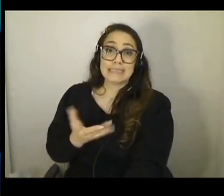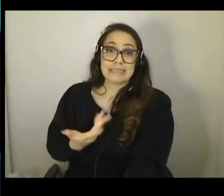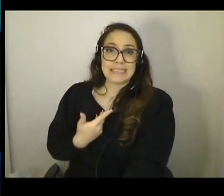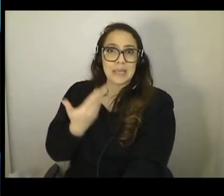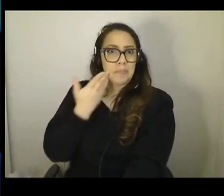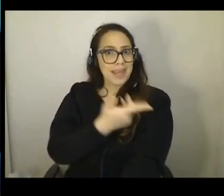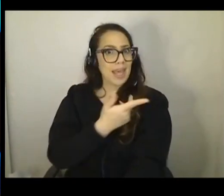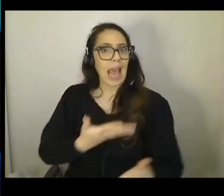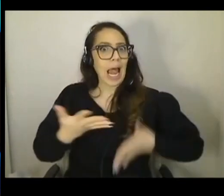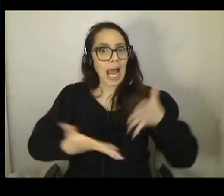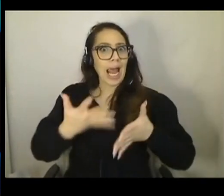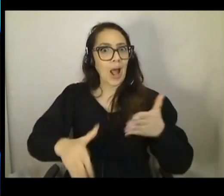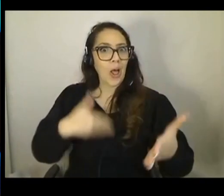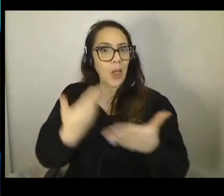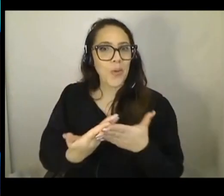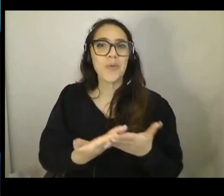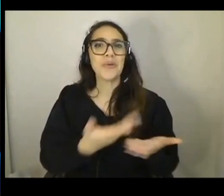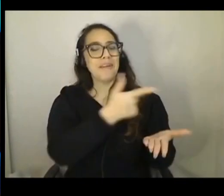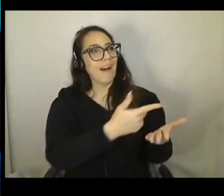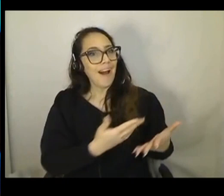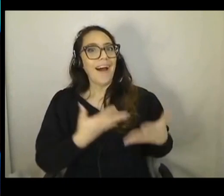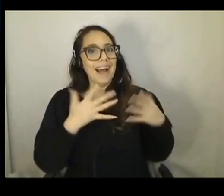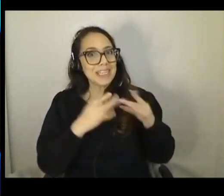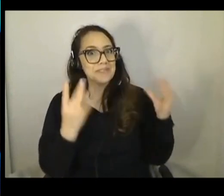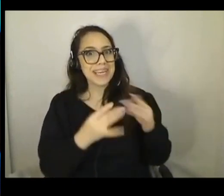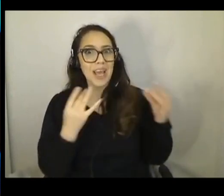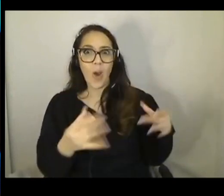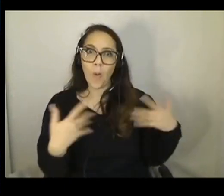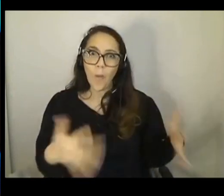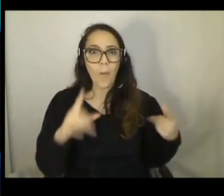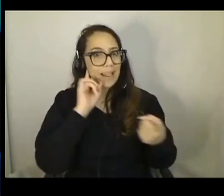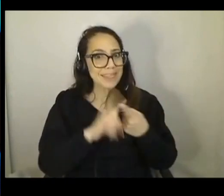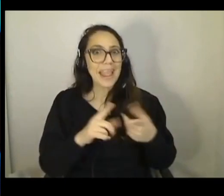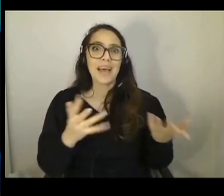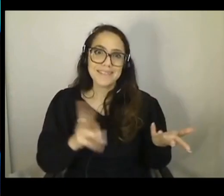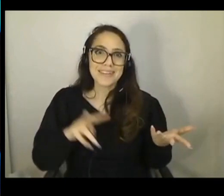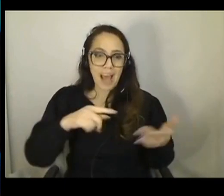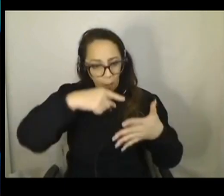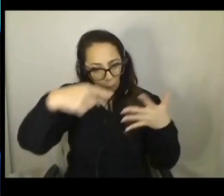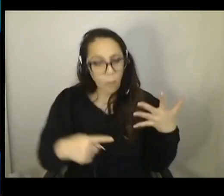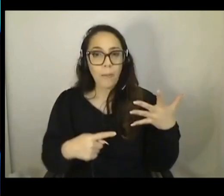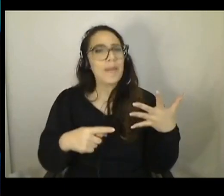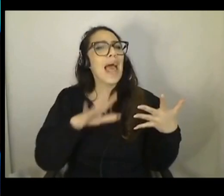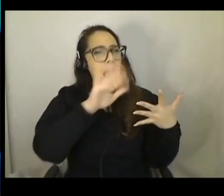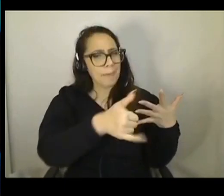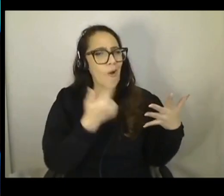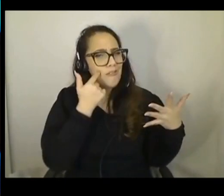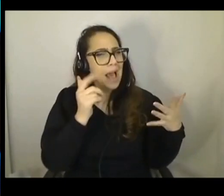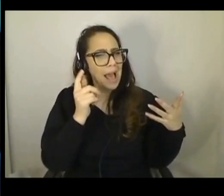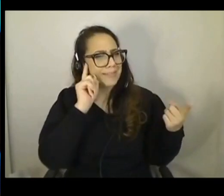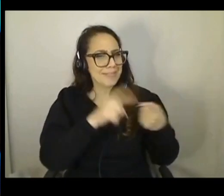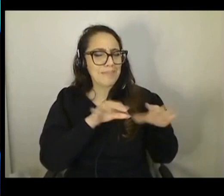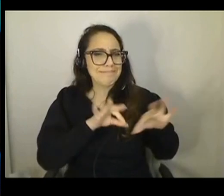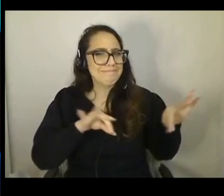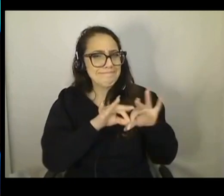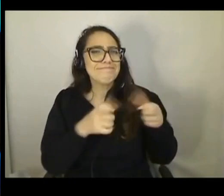à vous toute seule, tant que vous êtes enthousiaste et tant que vous avez de sujets de préoccupation, et je vous promets qu'on reviendra sur les fonds territoriaux d'accessibilité qui vous tiennent à